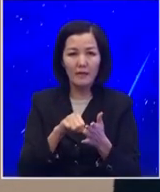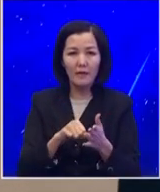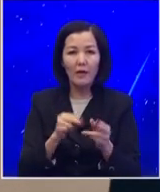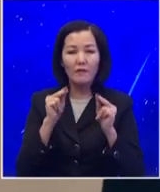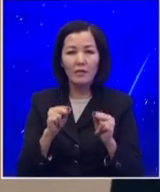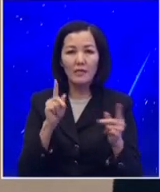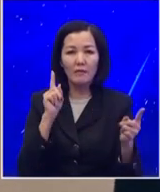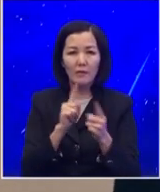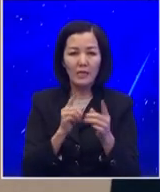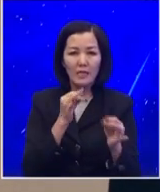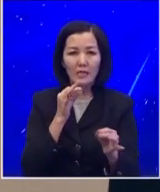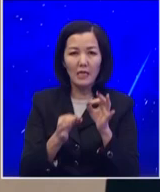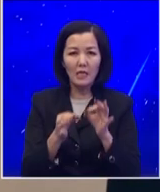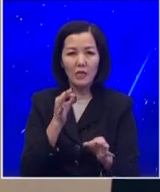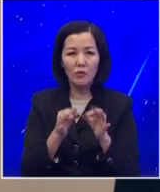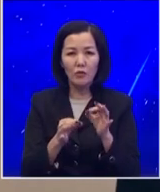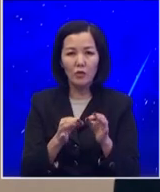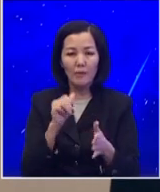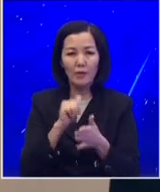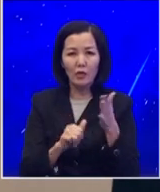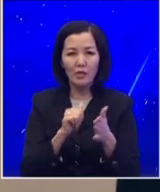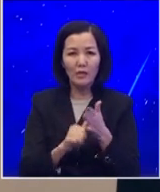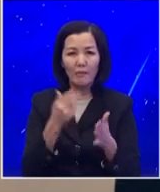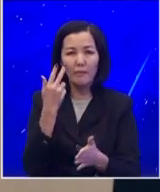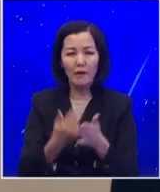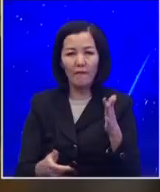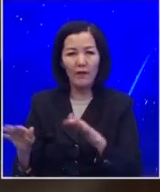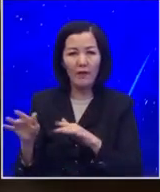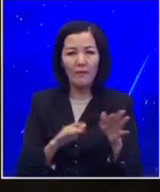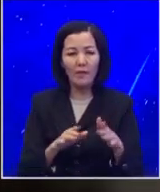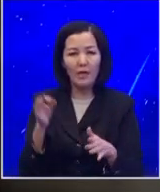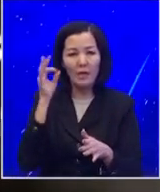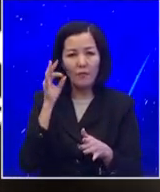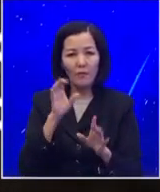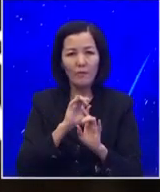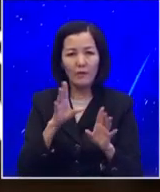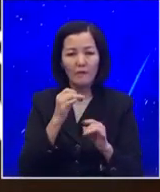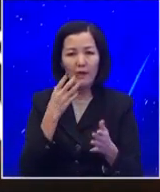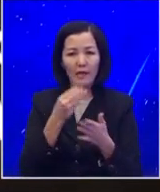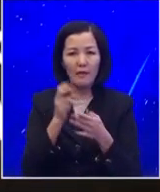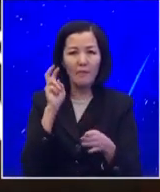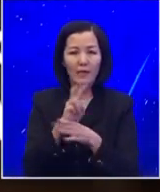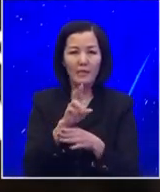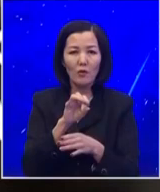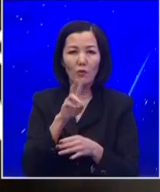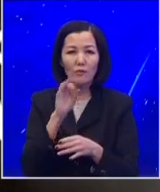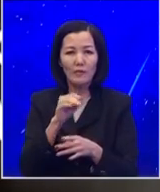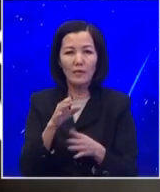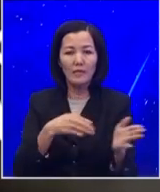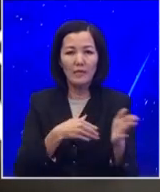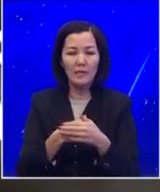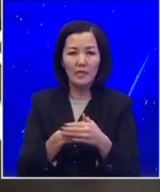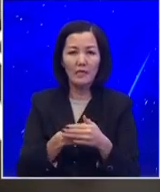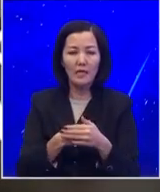частности, в беседе он рассуждал о причинах провала операции и упомянул о своей поездке в Омск для сокрытия